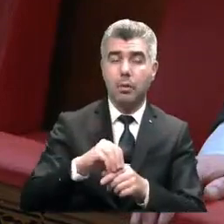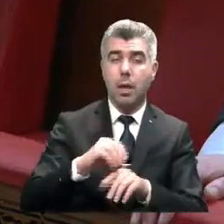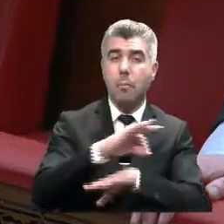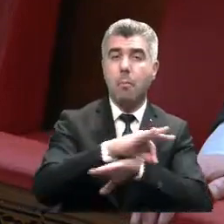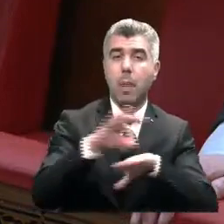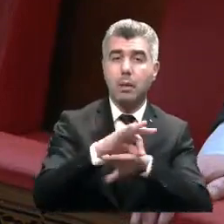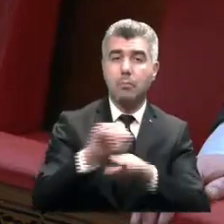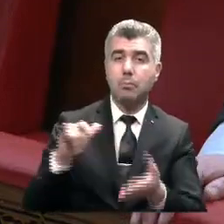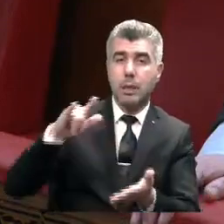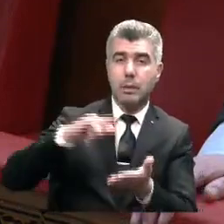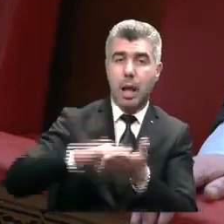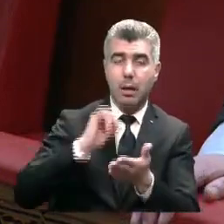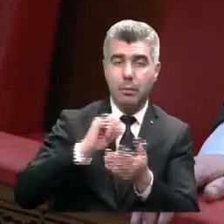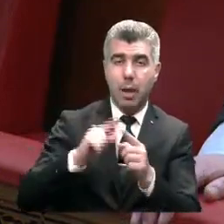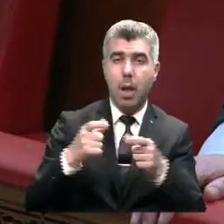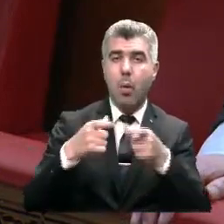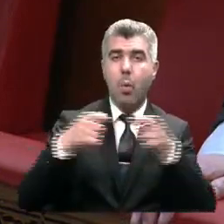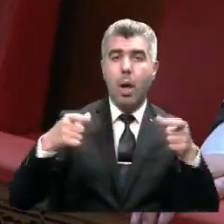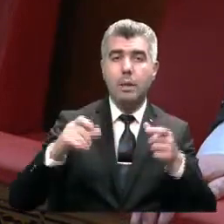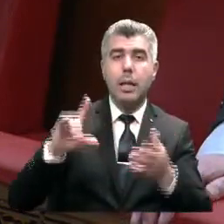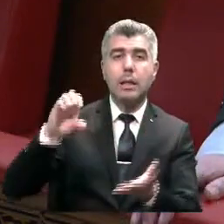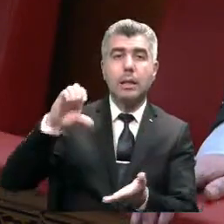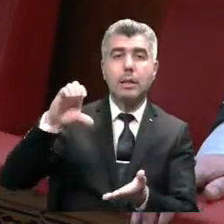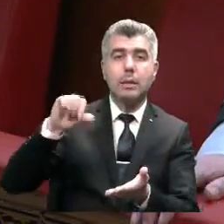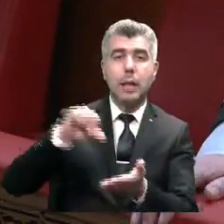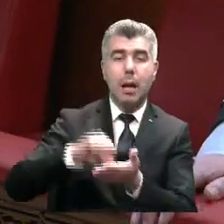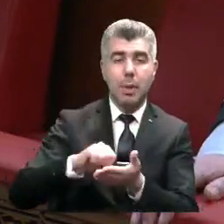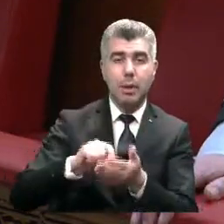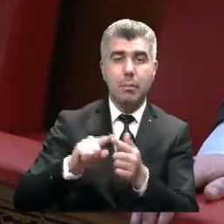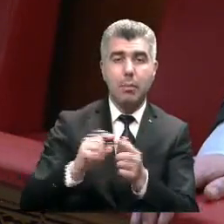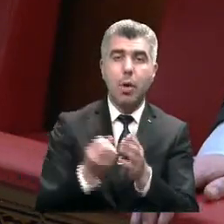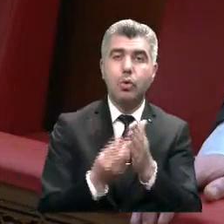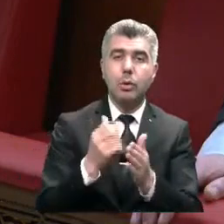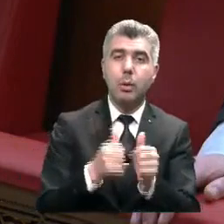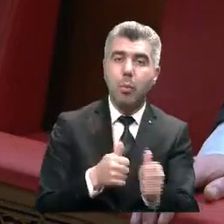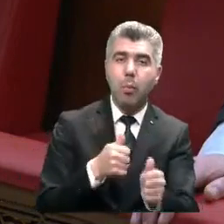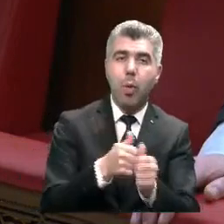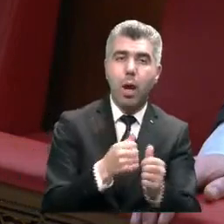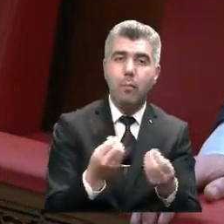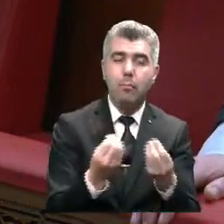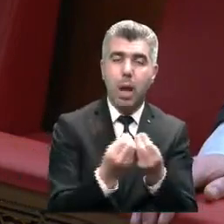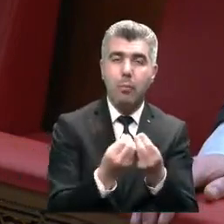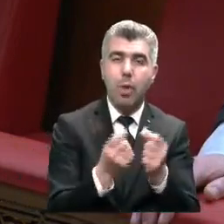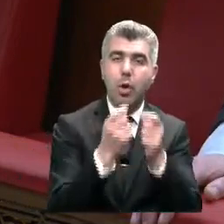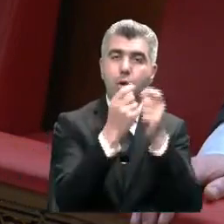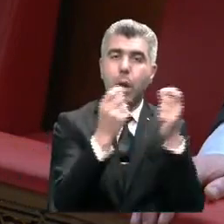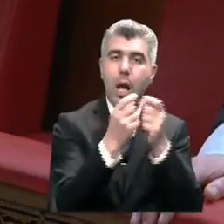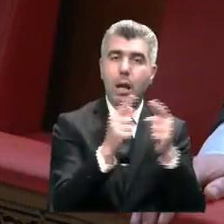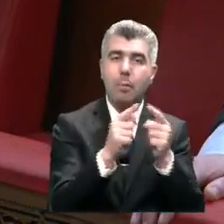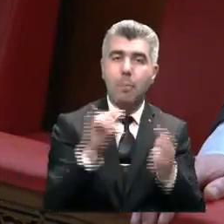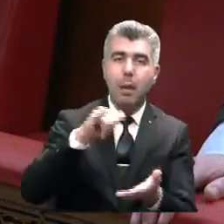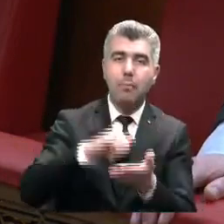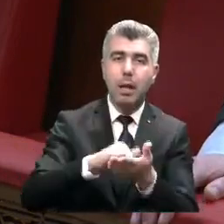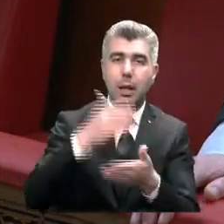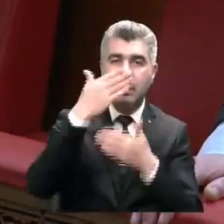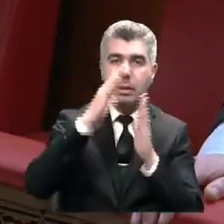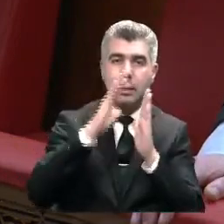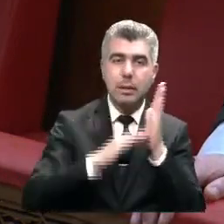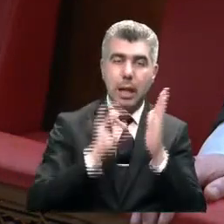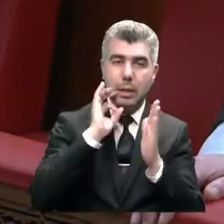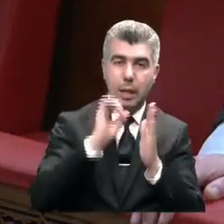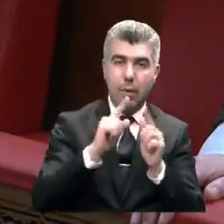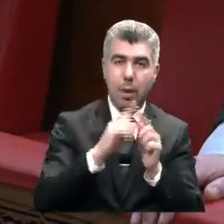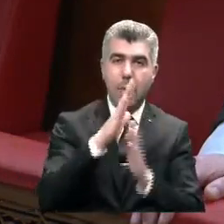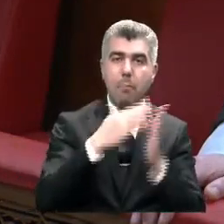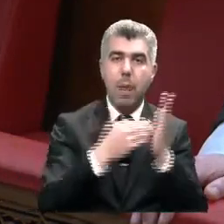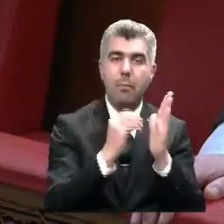دراسه تتخص توسيع مطار الدار البيضاء بهدف مواكبه المخطط الا لشركه الخطوط الملكيه المغربيه لموضوع العقد البرنامج